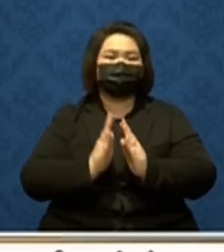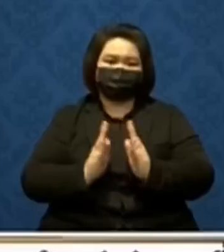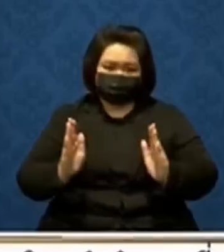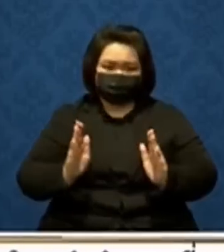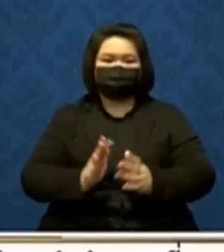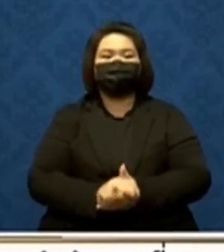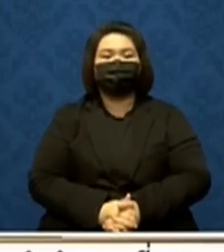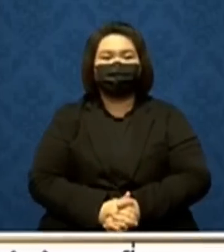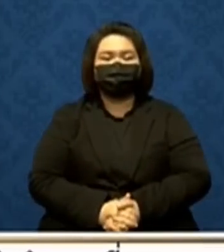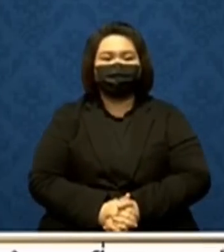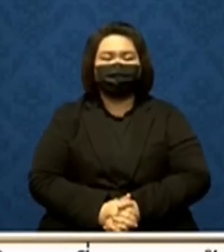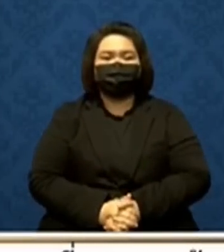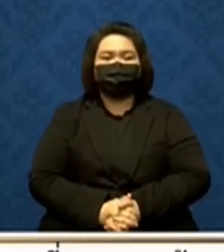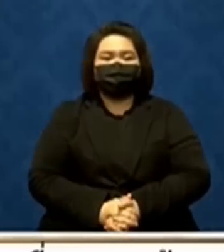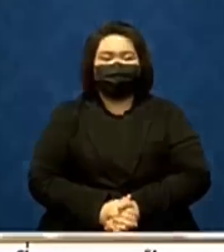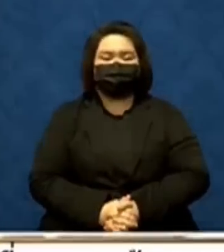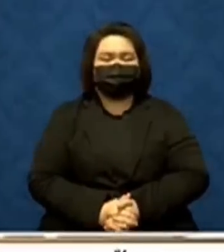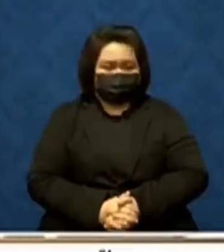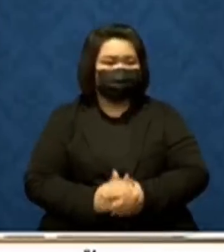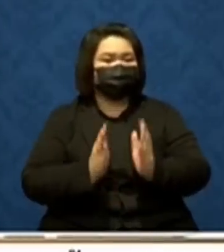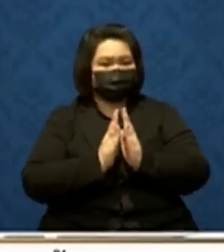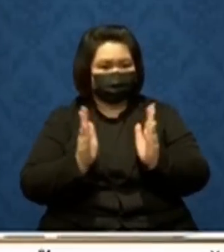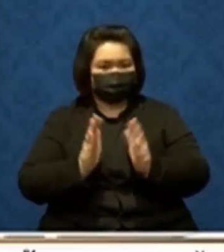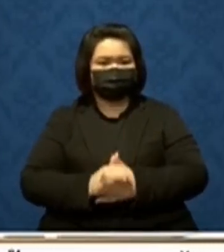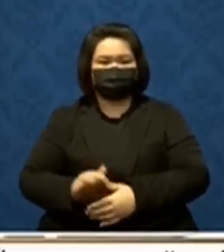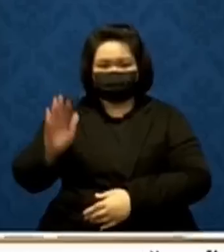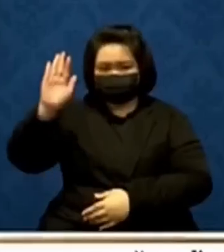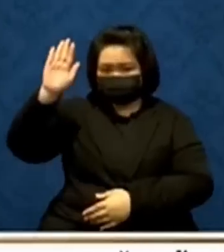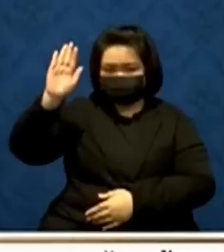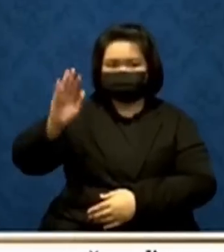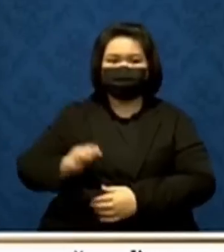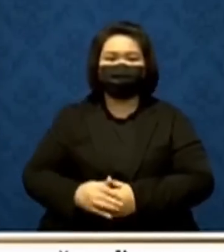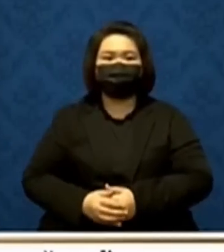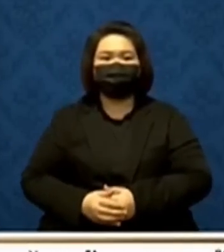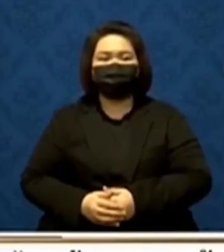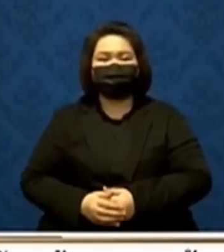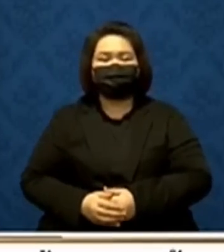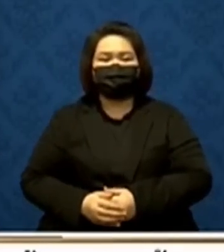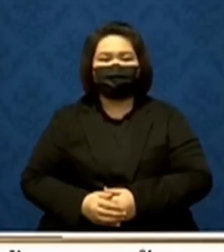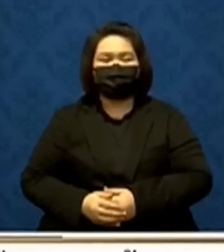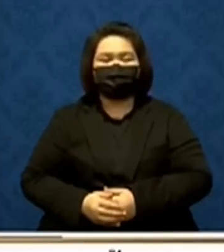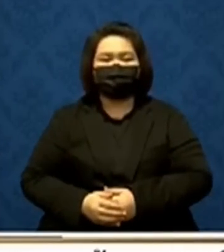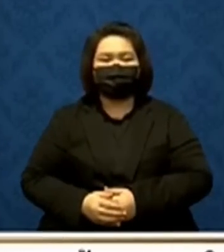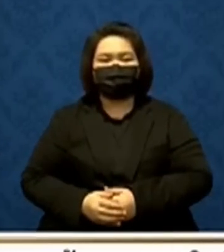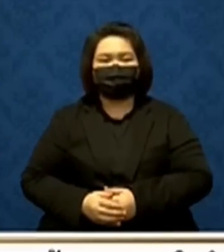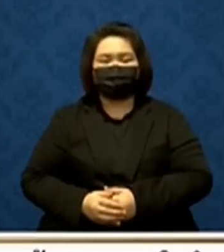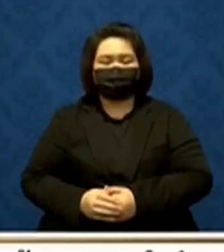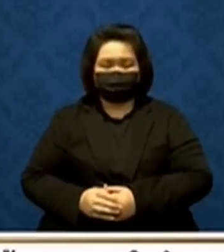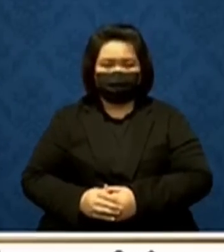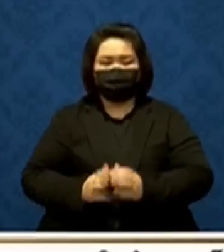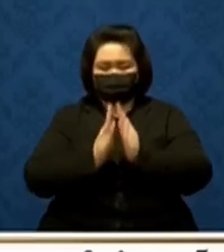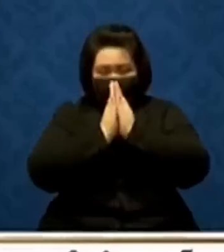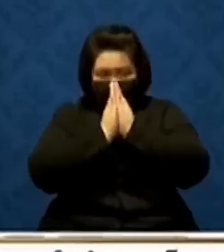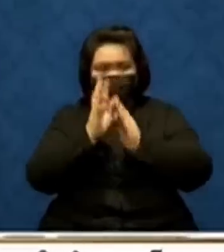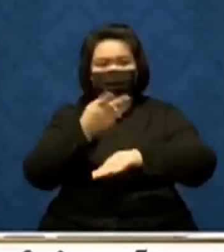ครับขอขอบคุณครับท่านประธานครับก็กลับเรียนท่านเชิญทานข้าวที่